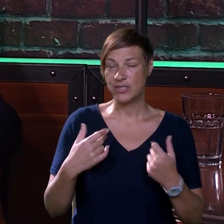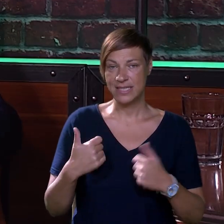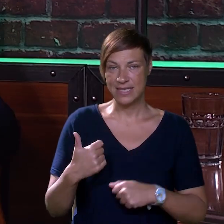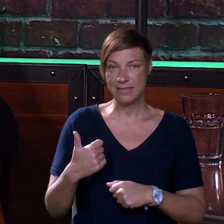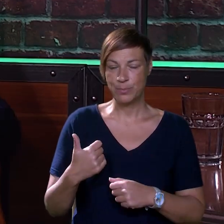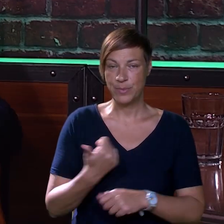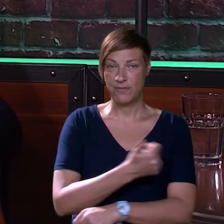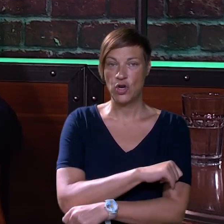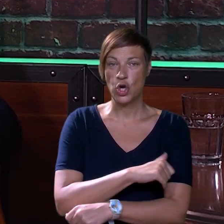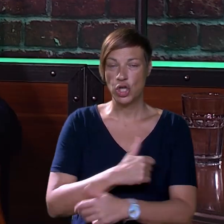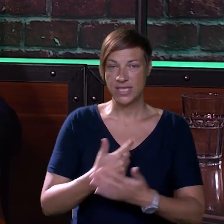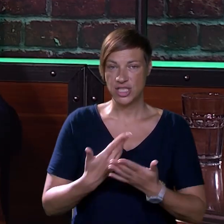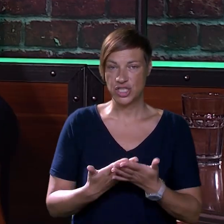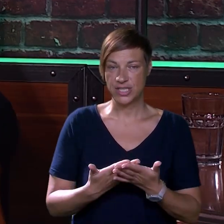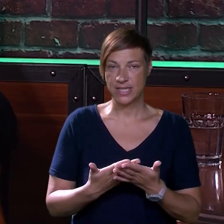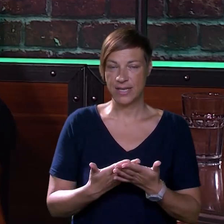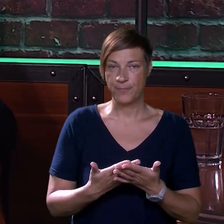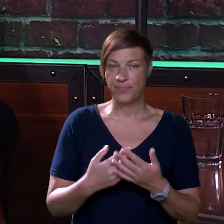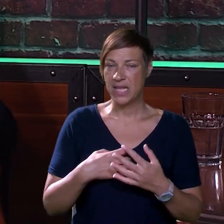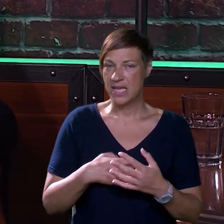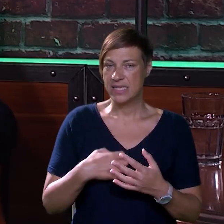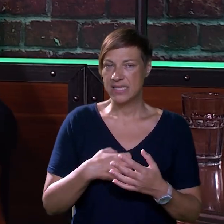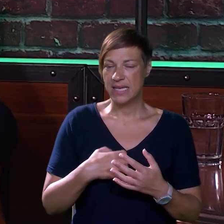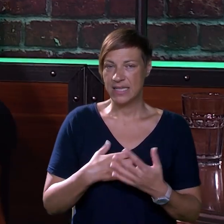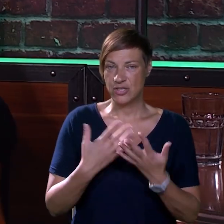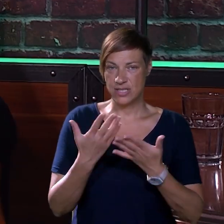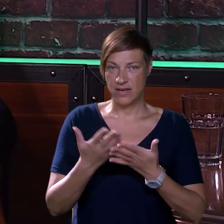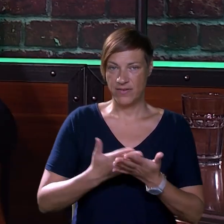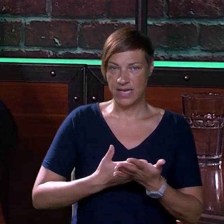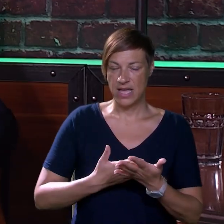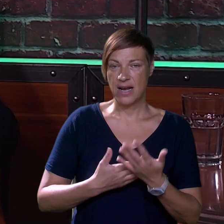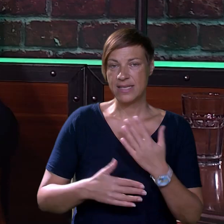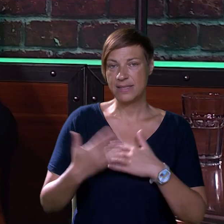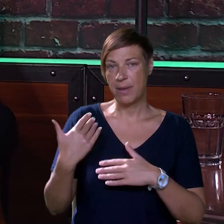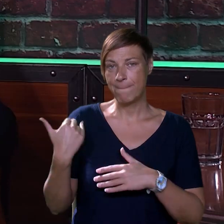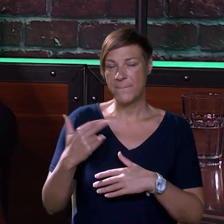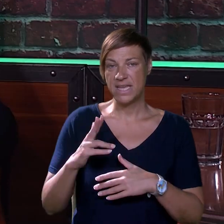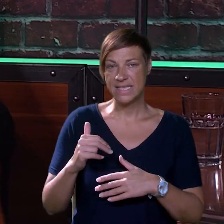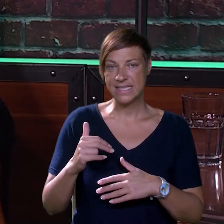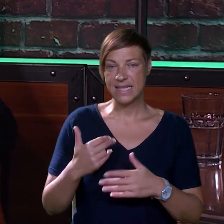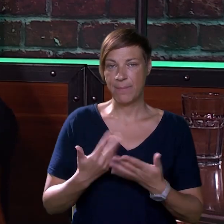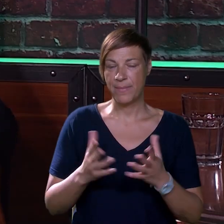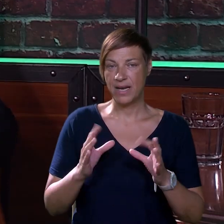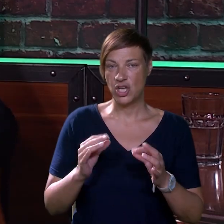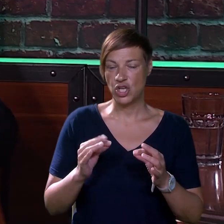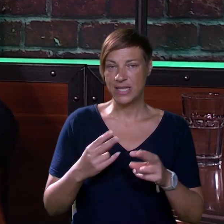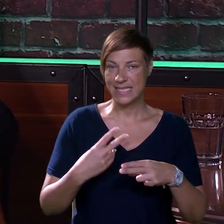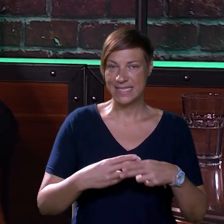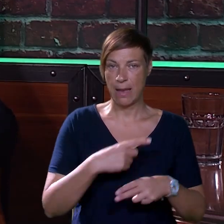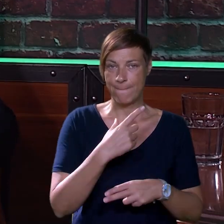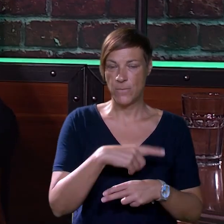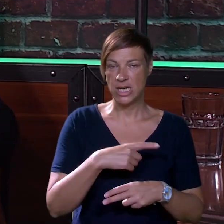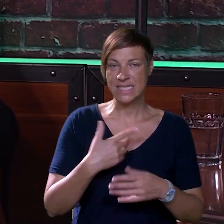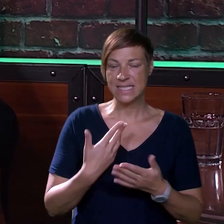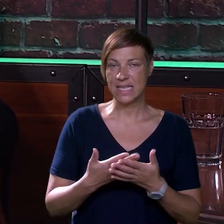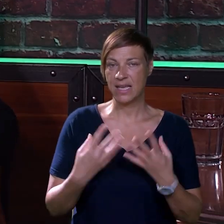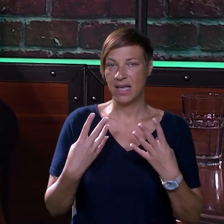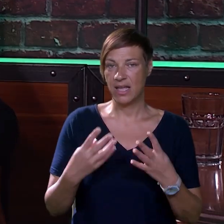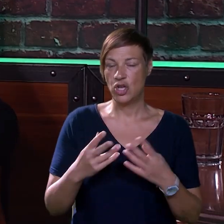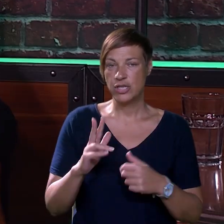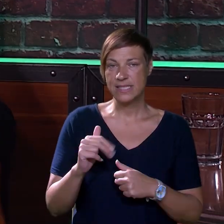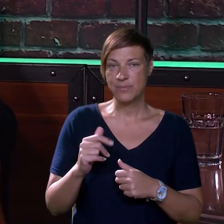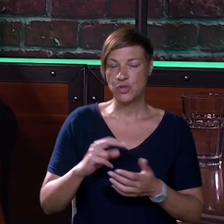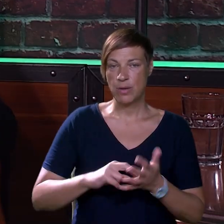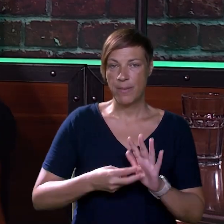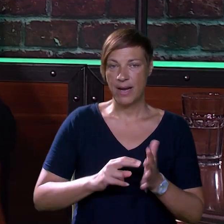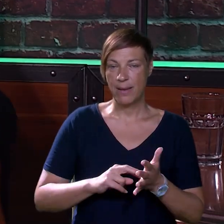81. godište sa katastrofalnim nalazima. I prije ste imali od 10 bolesnika 8 su